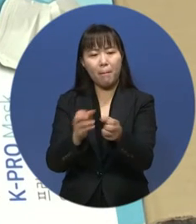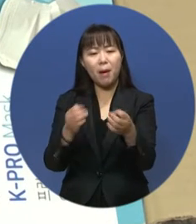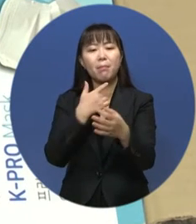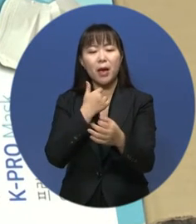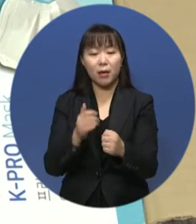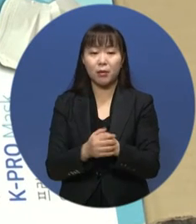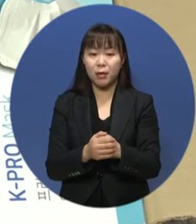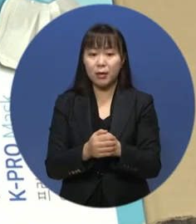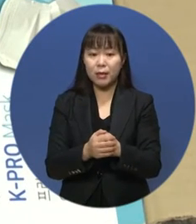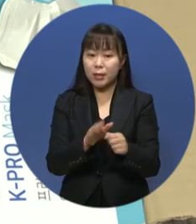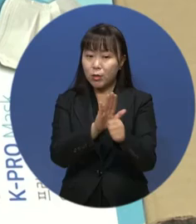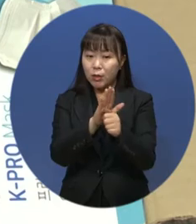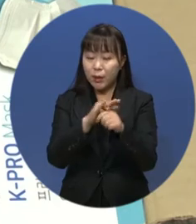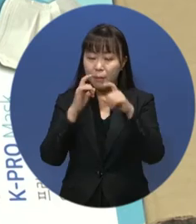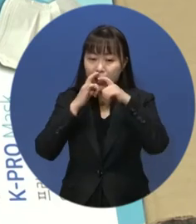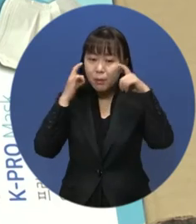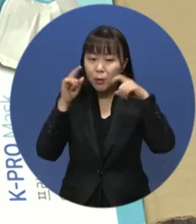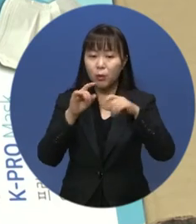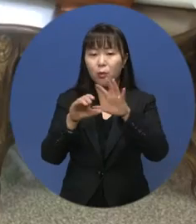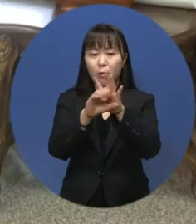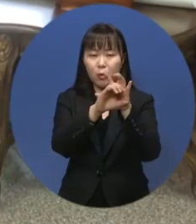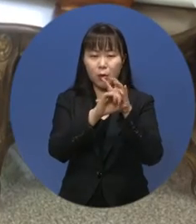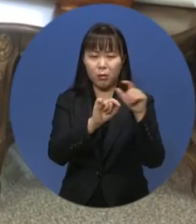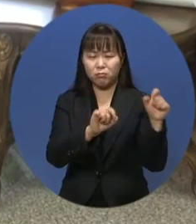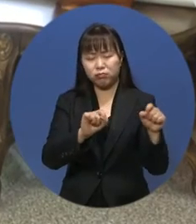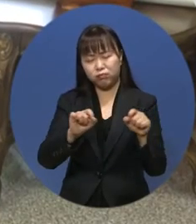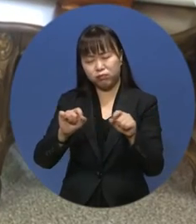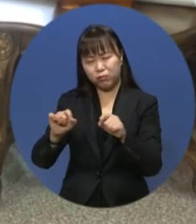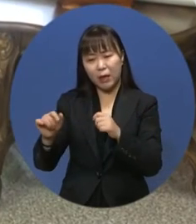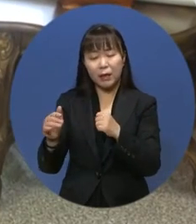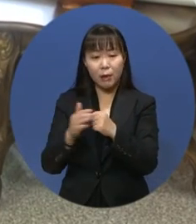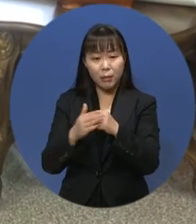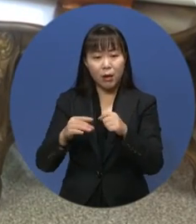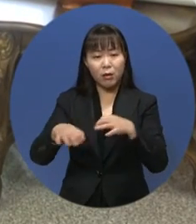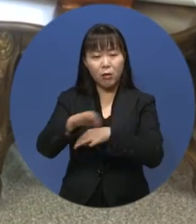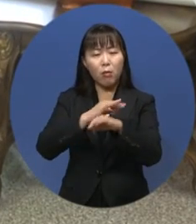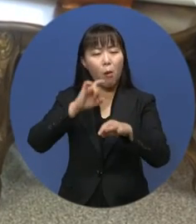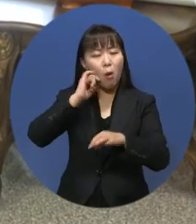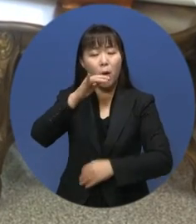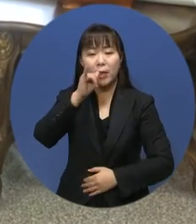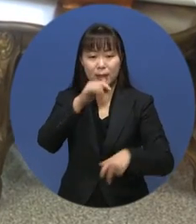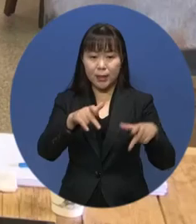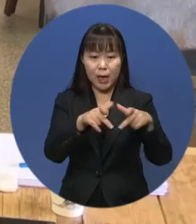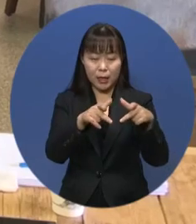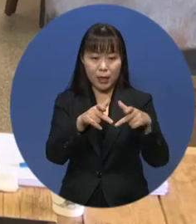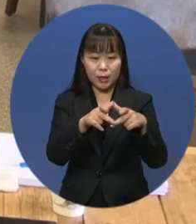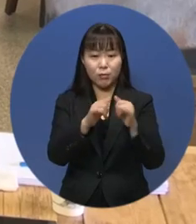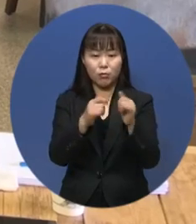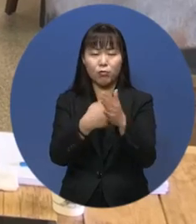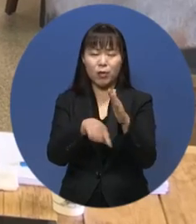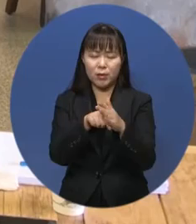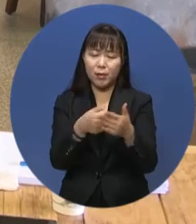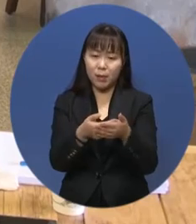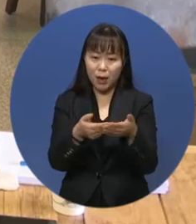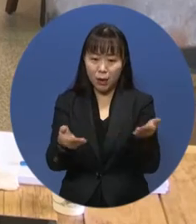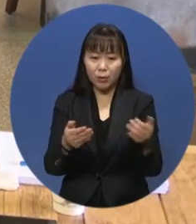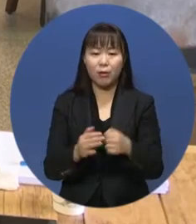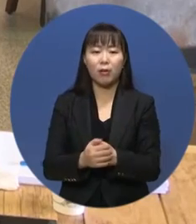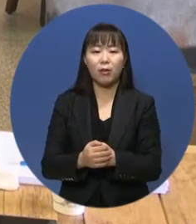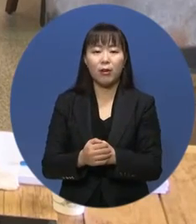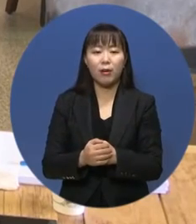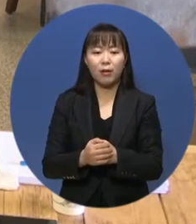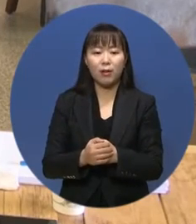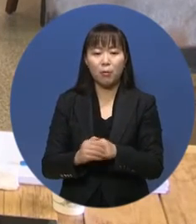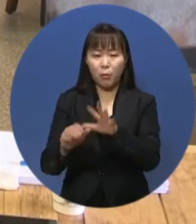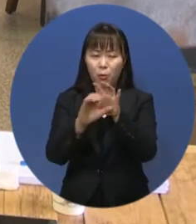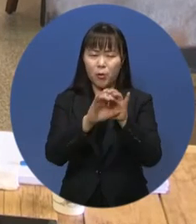이날 지원된 마스크는 코로나19 장기화로 인해 경제적 어려움을 겪고 있는 장애인들에게 전달되어